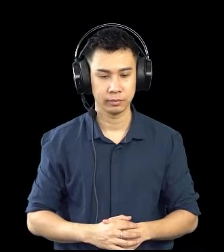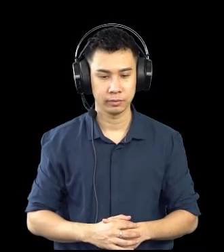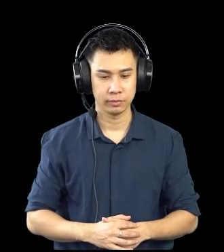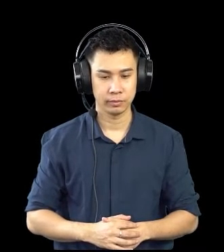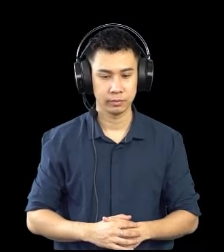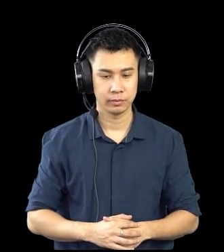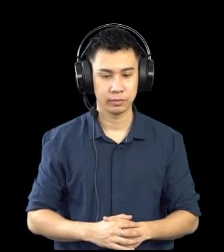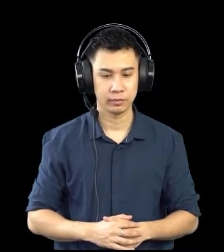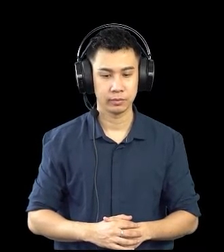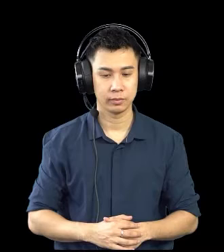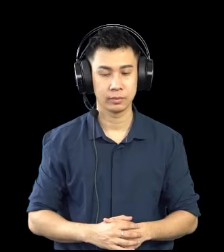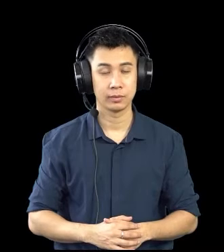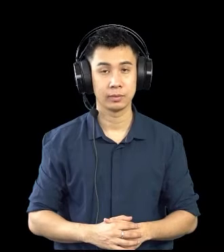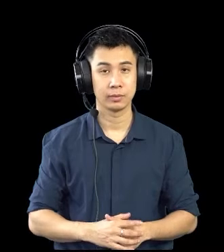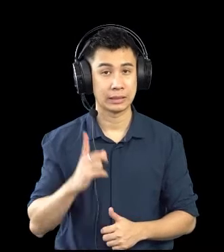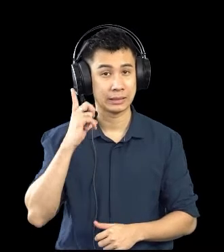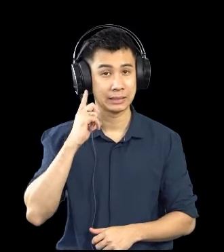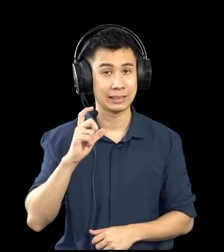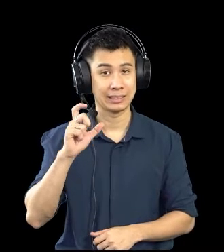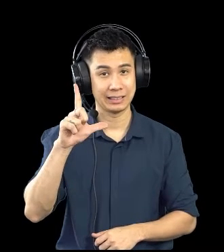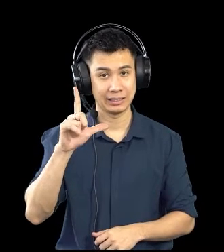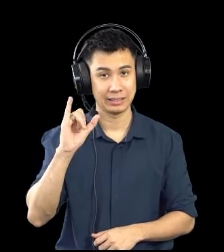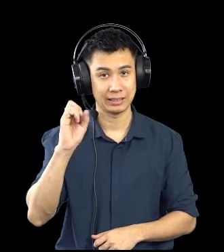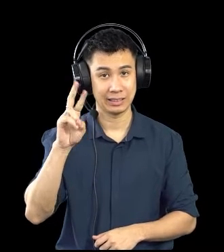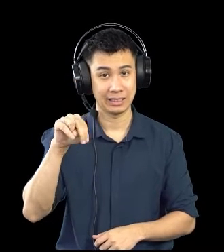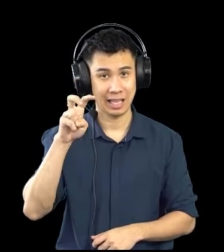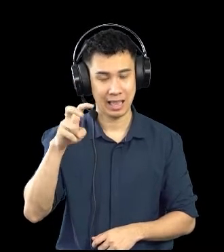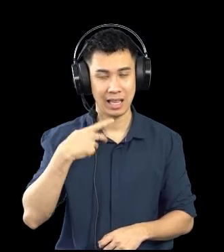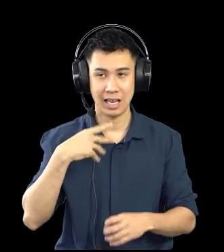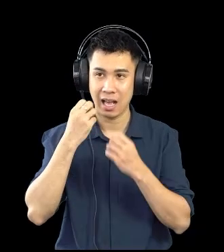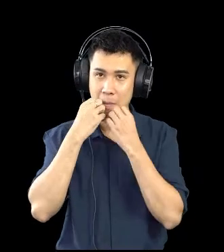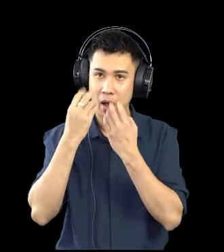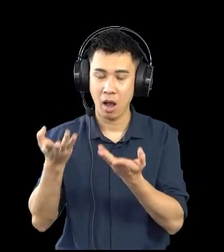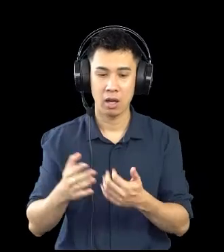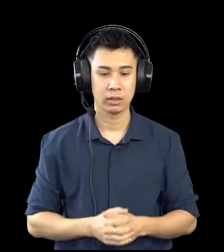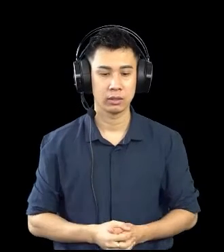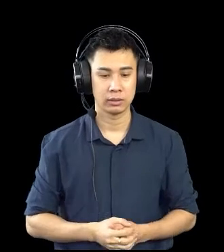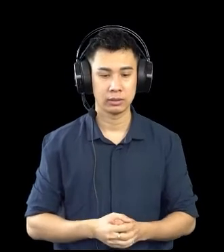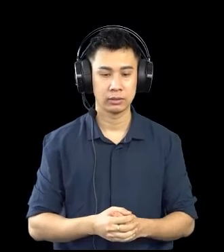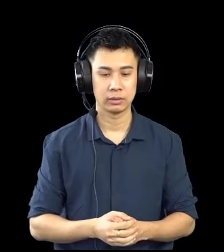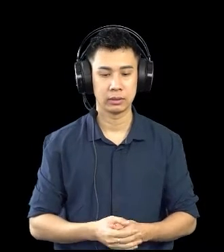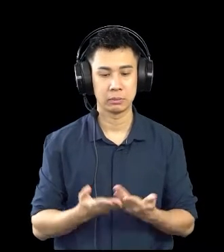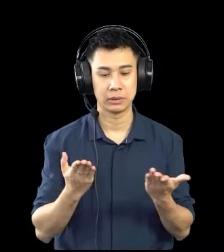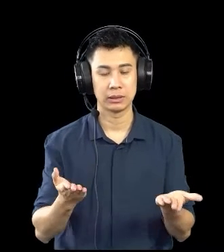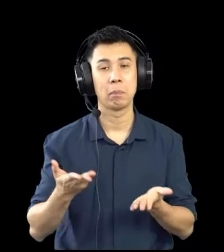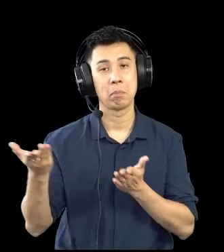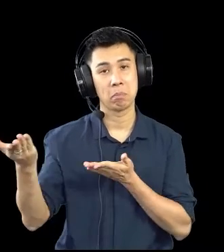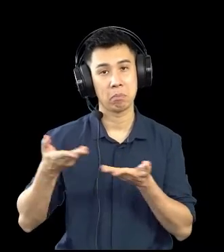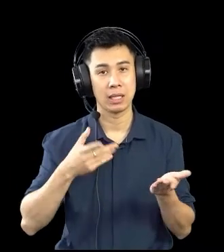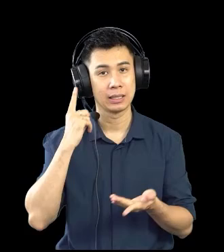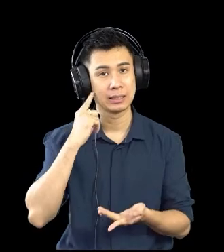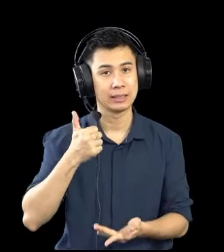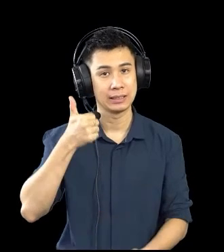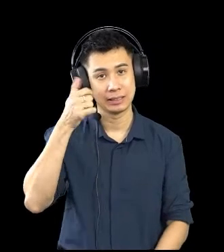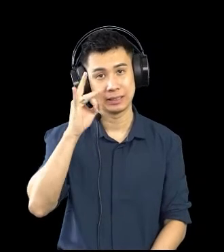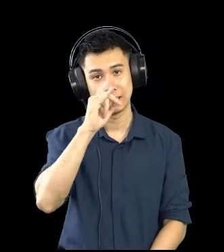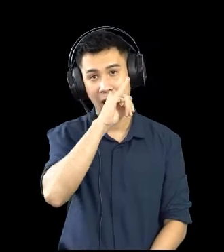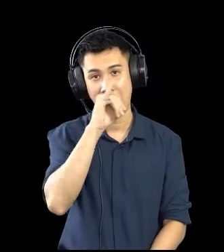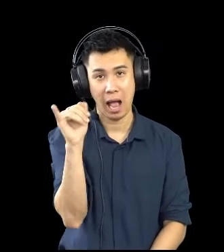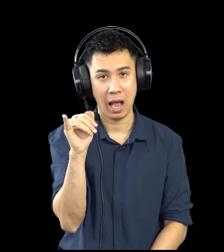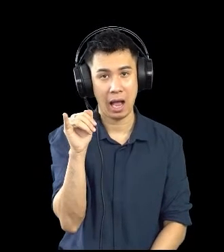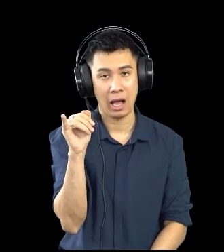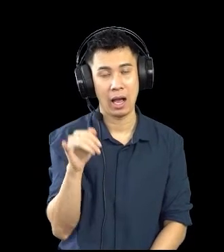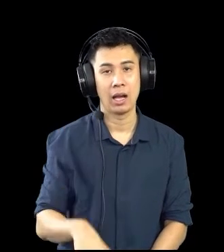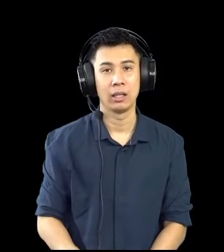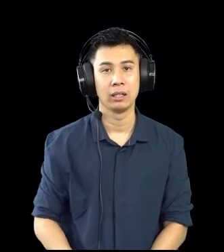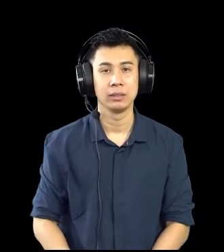Vâng, em cảm ơn câu hỏi của chị Liên đến từ Trai Fan Việt Nam ạ. Bây giờ thì em sẽ xin mời chị Hà, và mình cũng sẽ